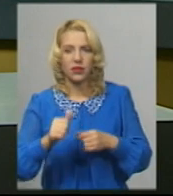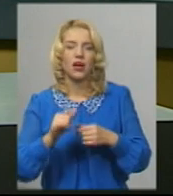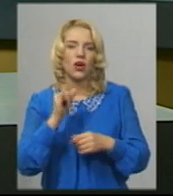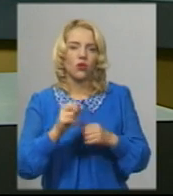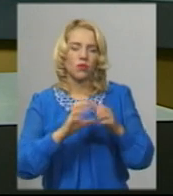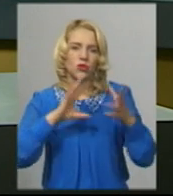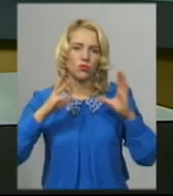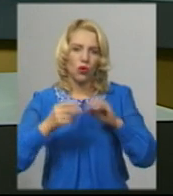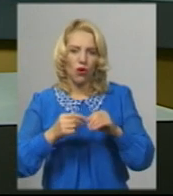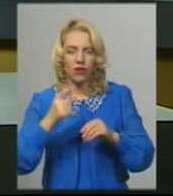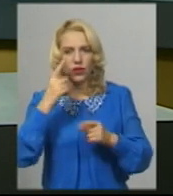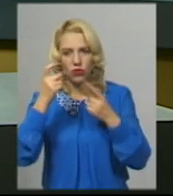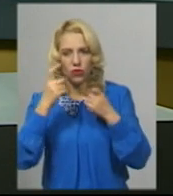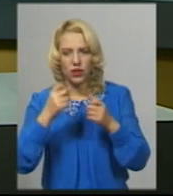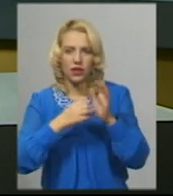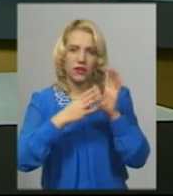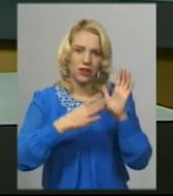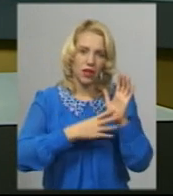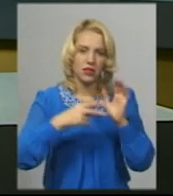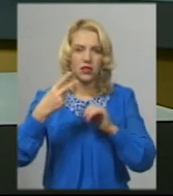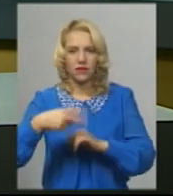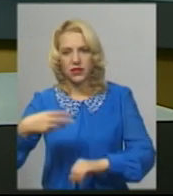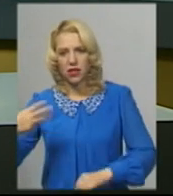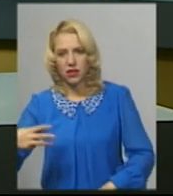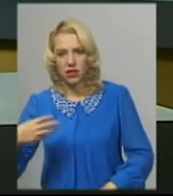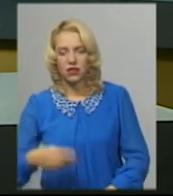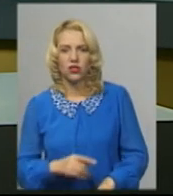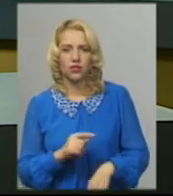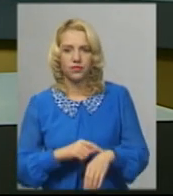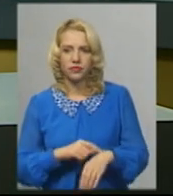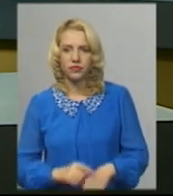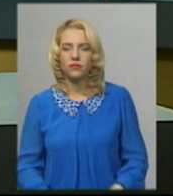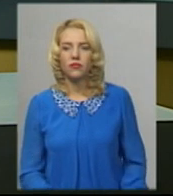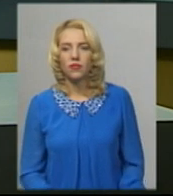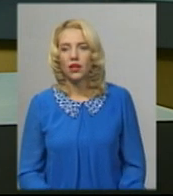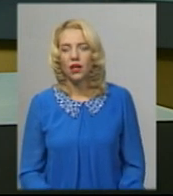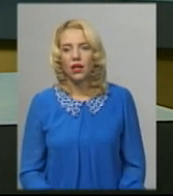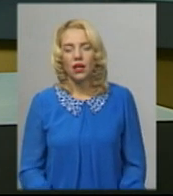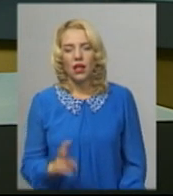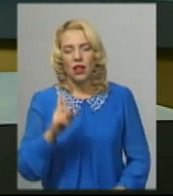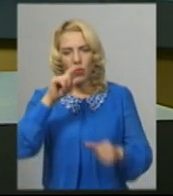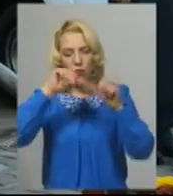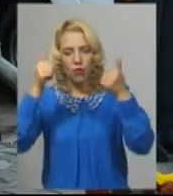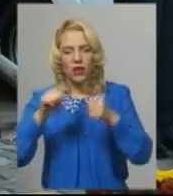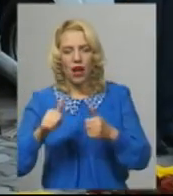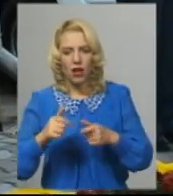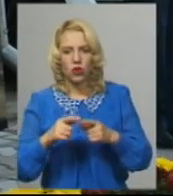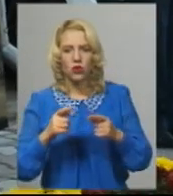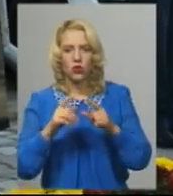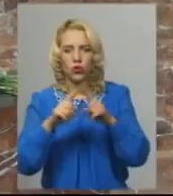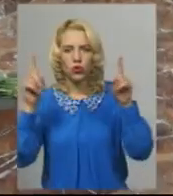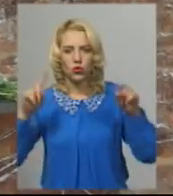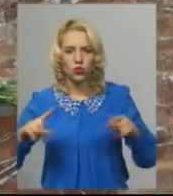у підсумкових випусках новин о 19:00 та 20:30. Меморіальну дошку загиблому під час виконання